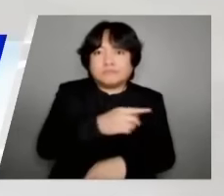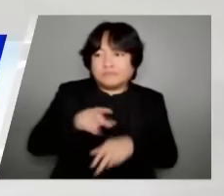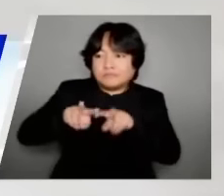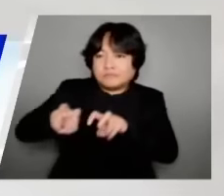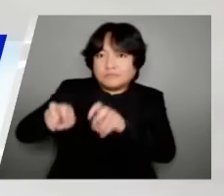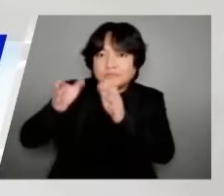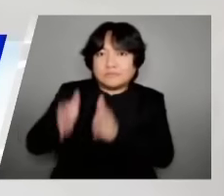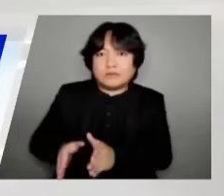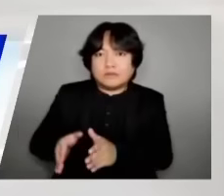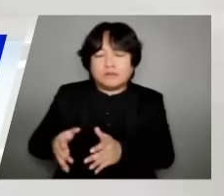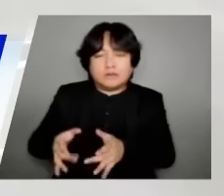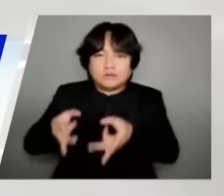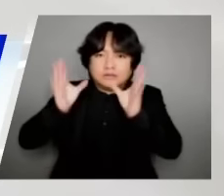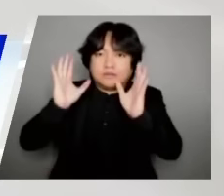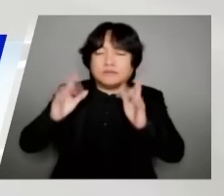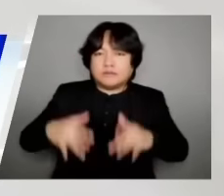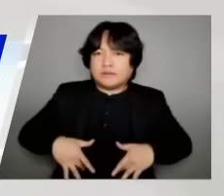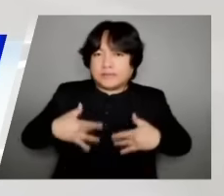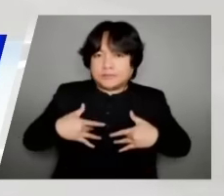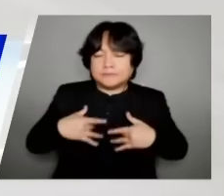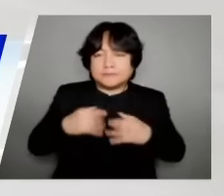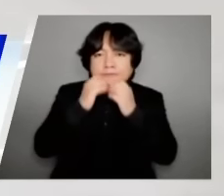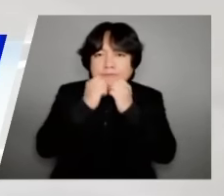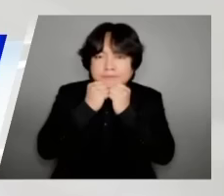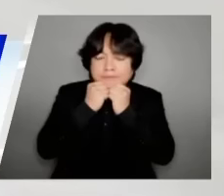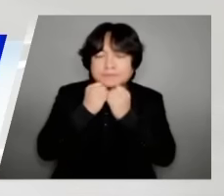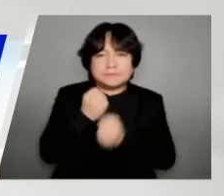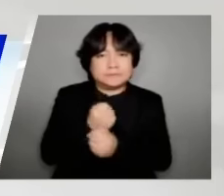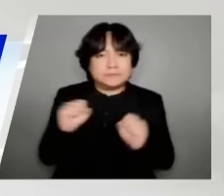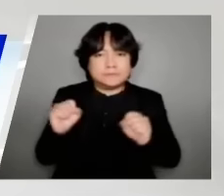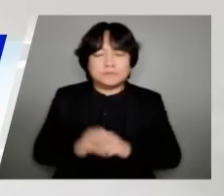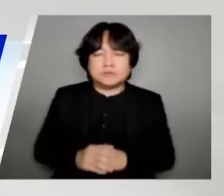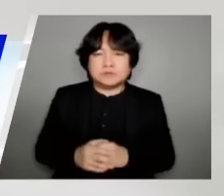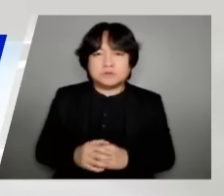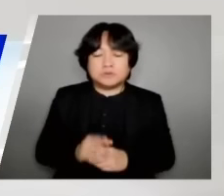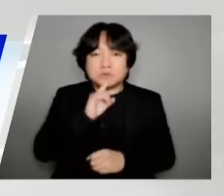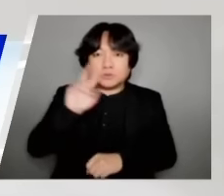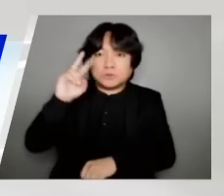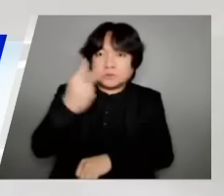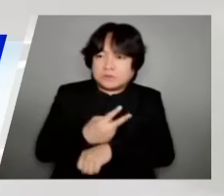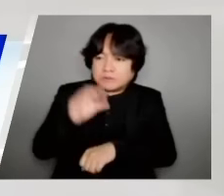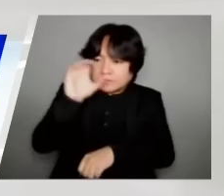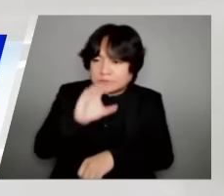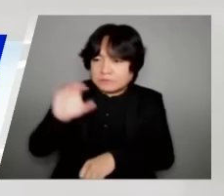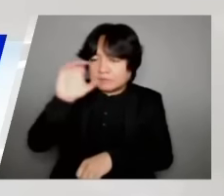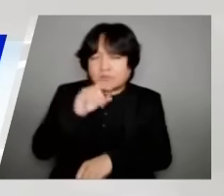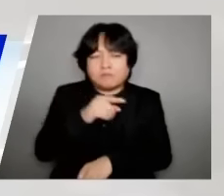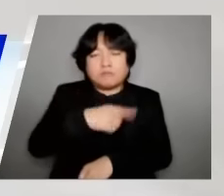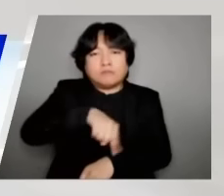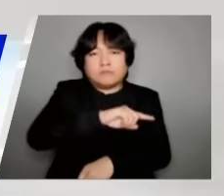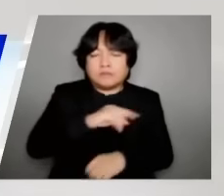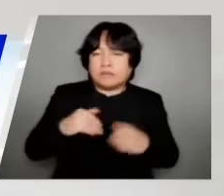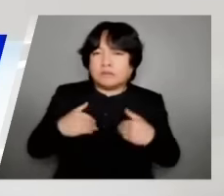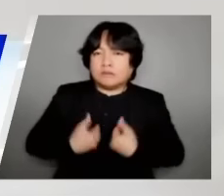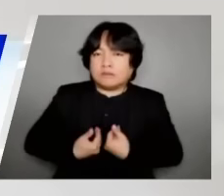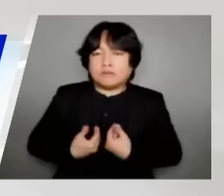buhay ng ating pong mga rescuer. Actually, 2 araw na ito, pagod na rin yan. Pero dahil naiintindihan nila yung naramdaman rin sa mga